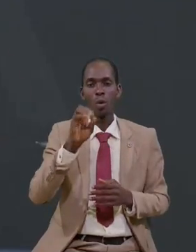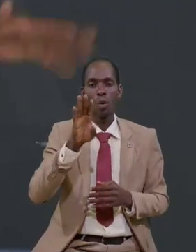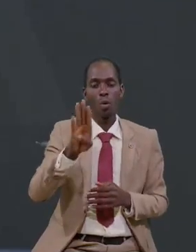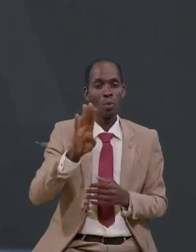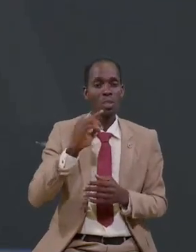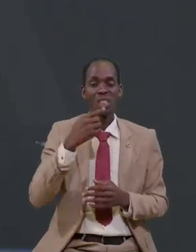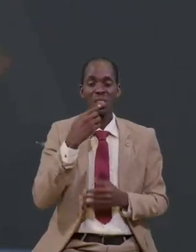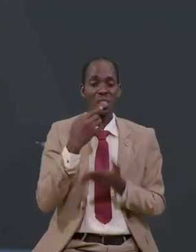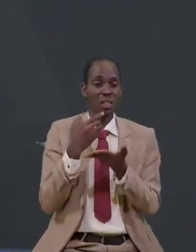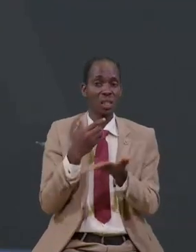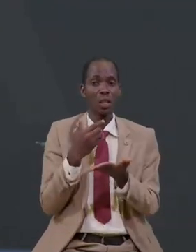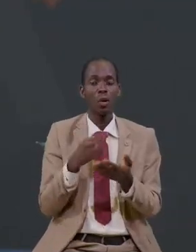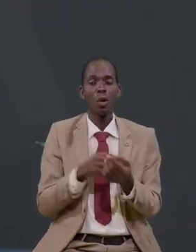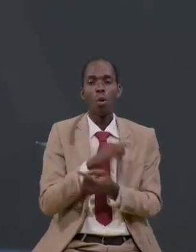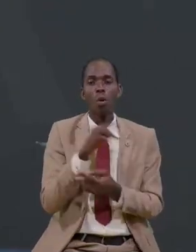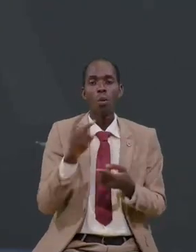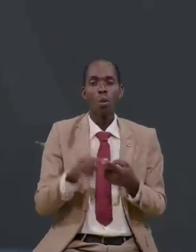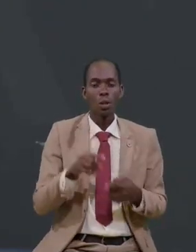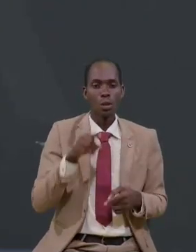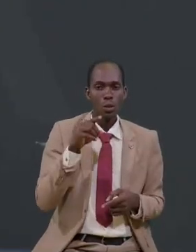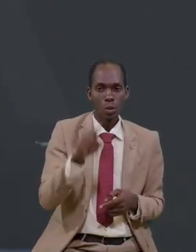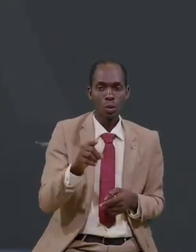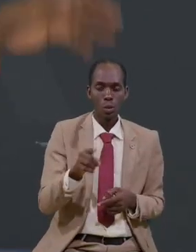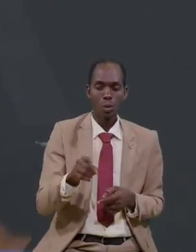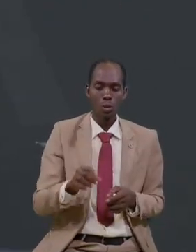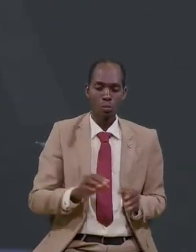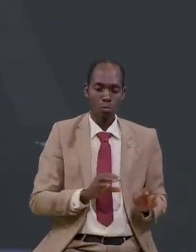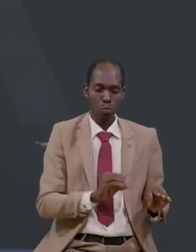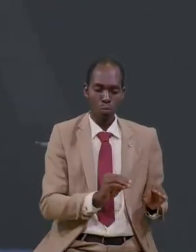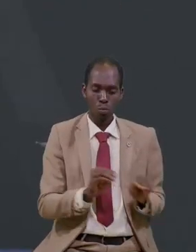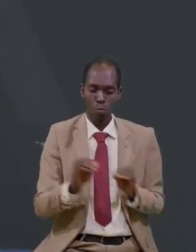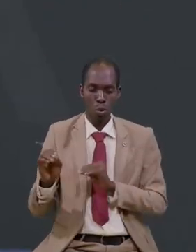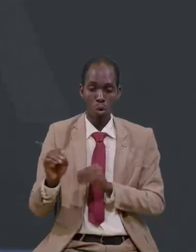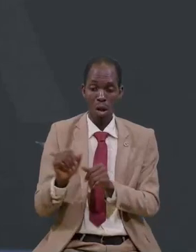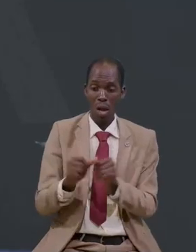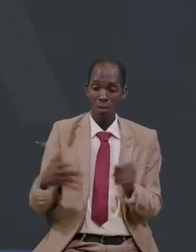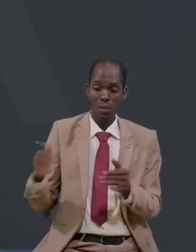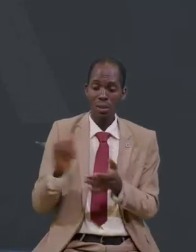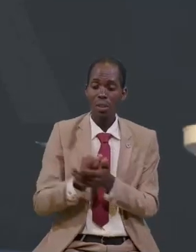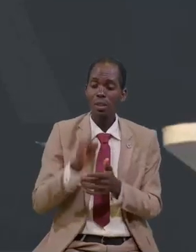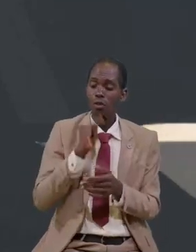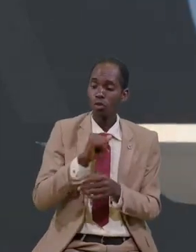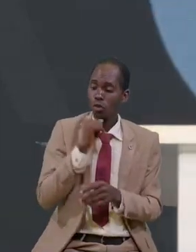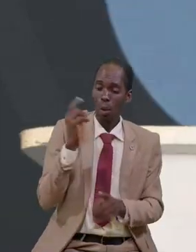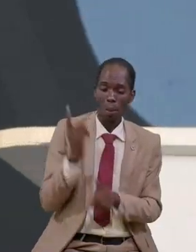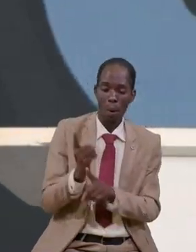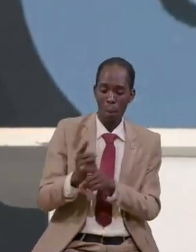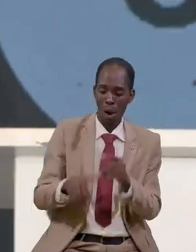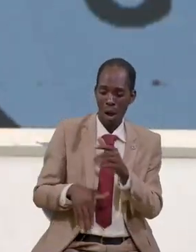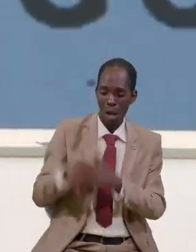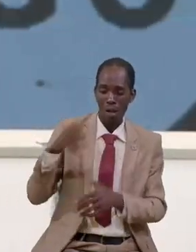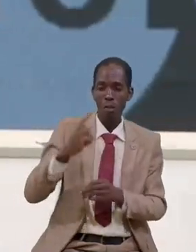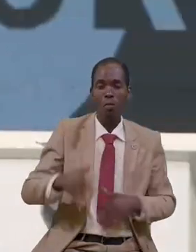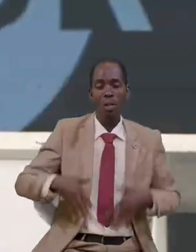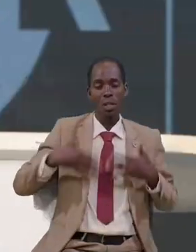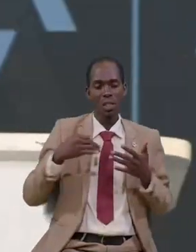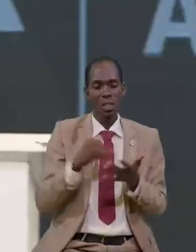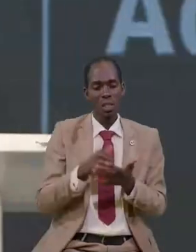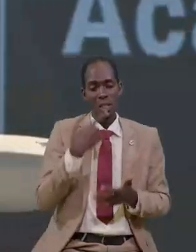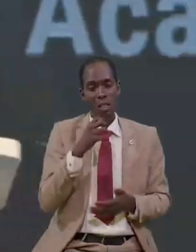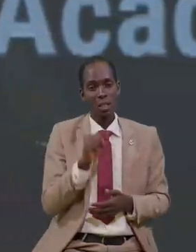qui dit, quand tu mets qui n'est pas juste toi, juste de ta